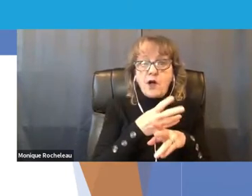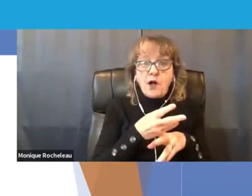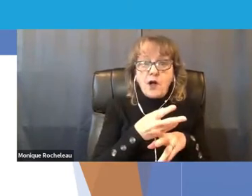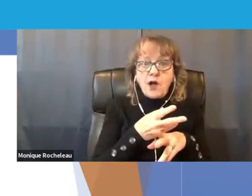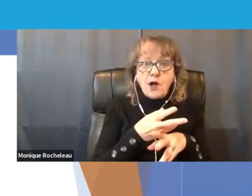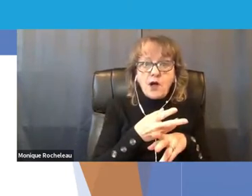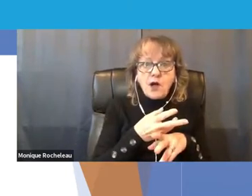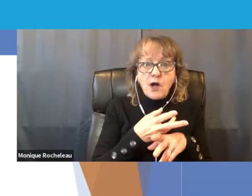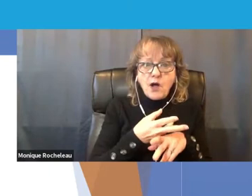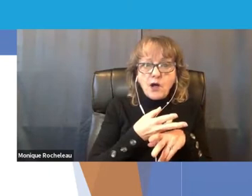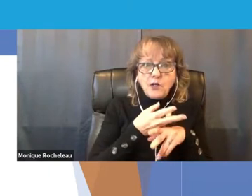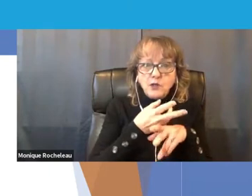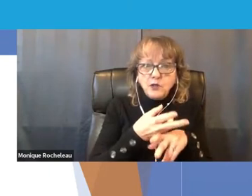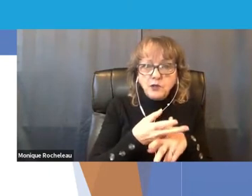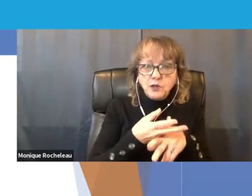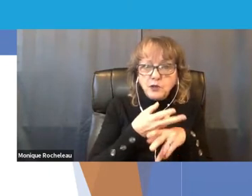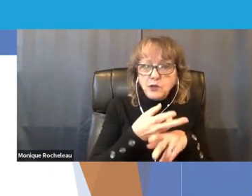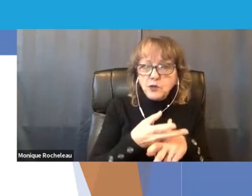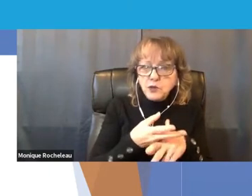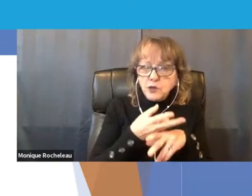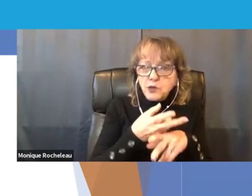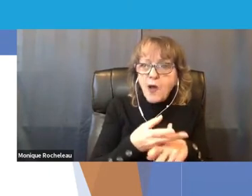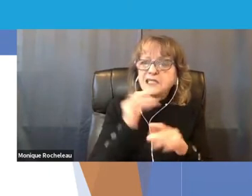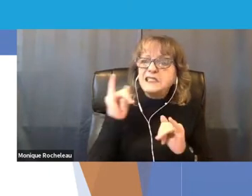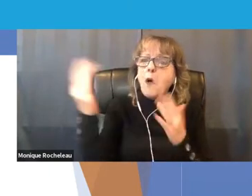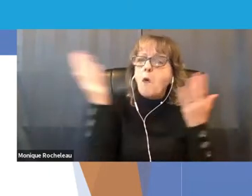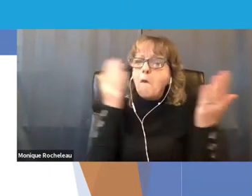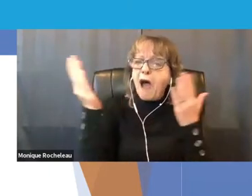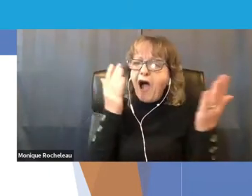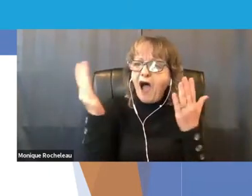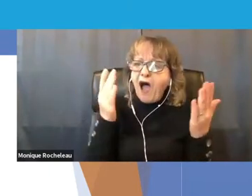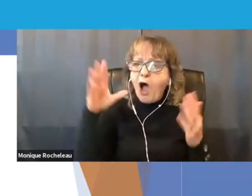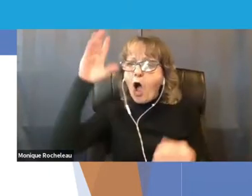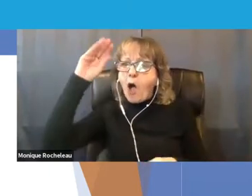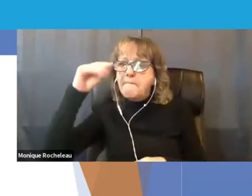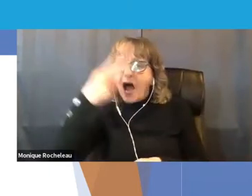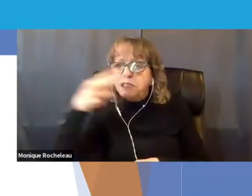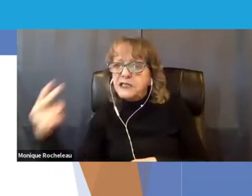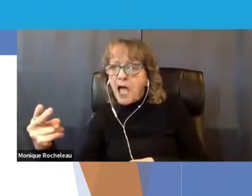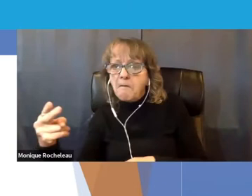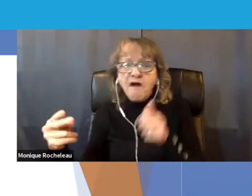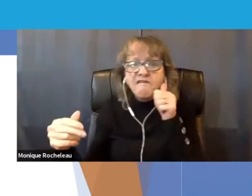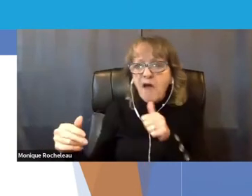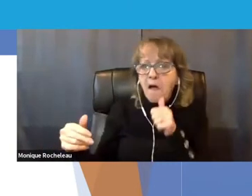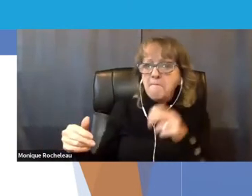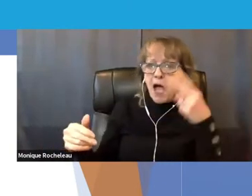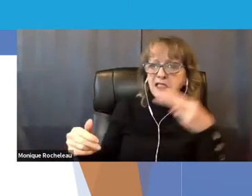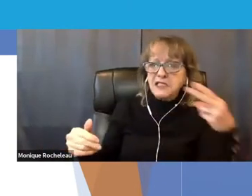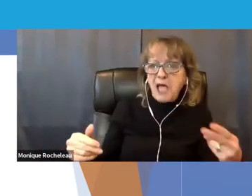précarité accrue si on les compare aux hommes en situation de handicap et à plusieurs